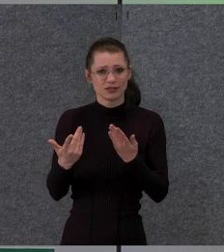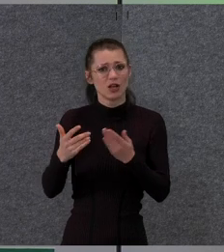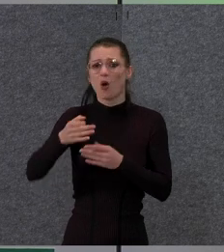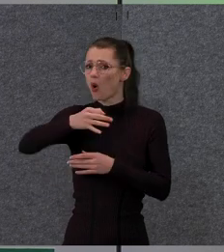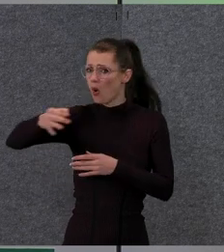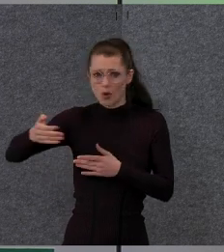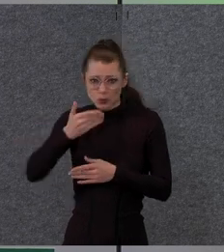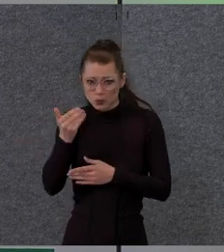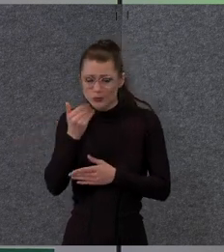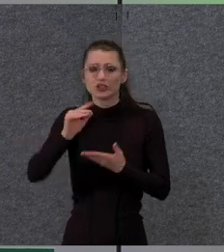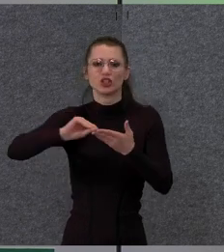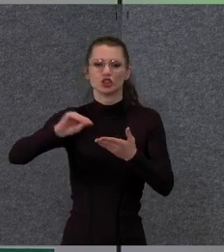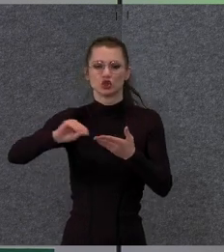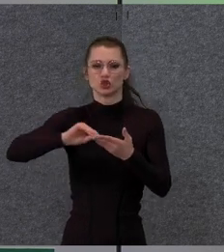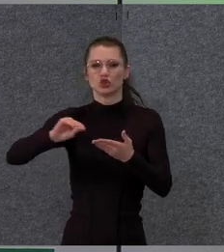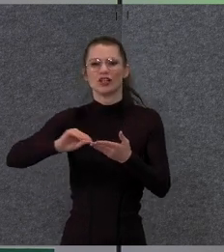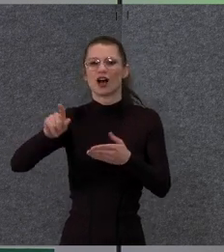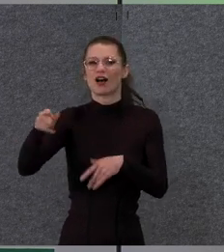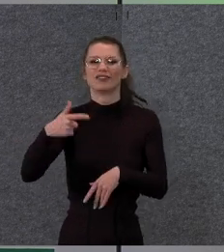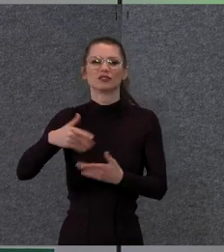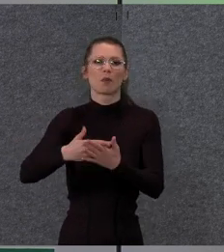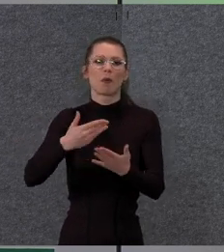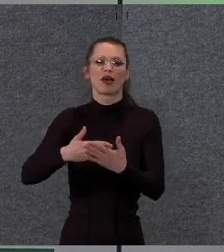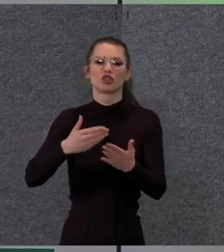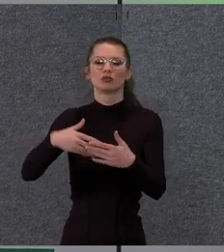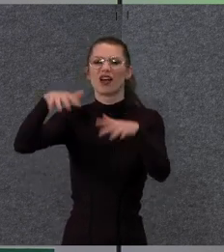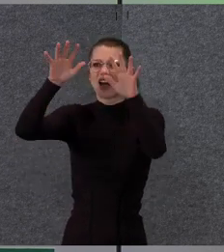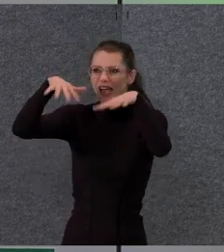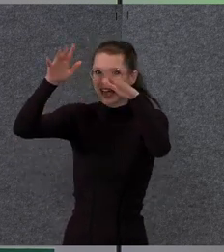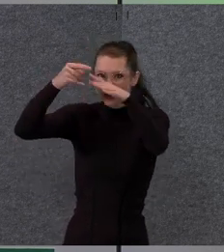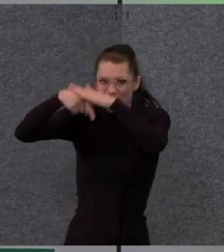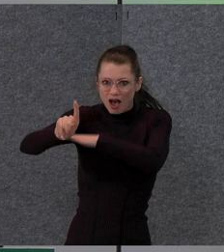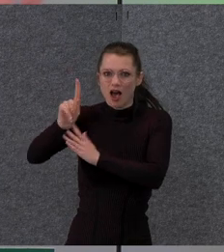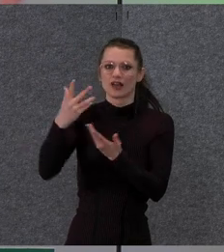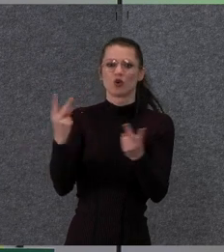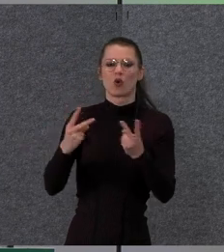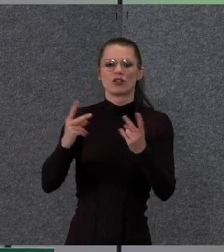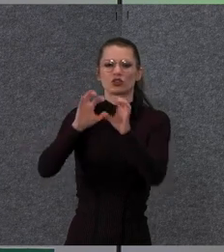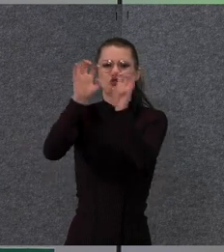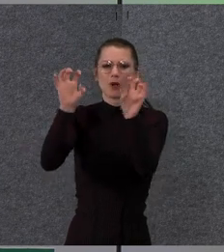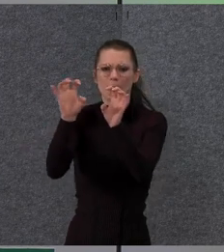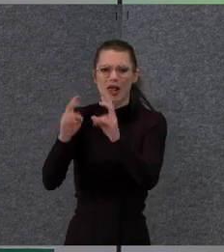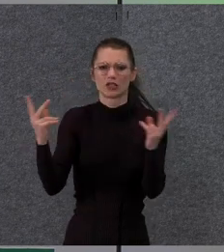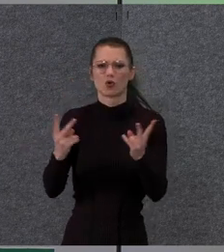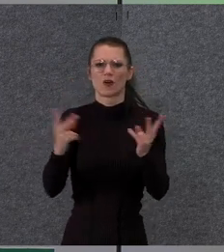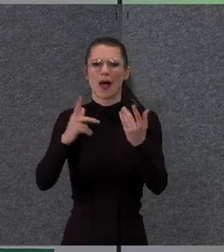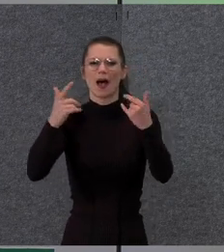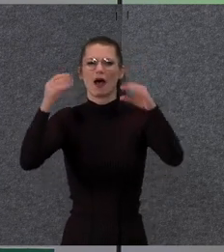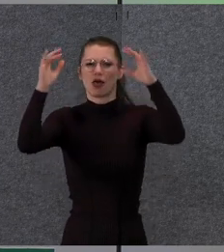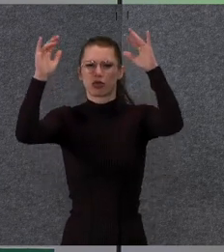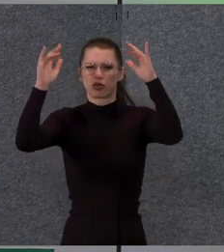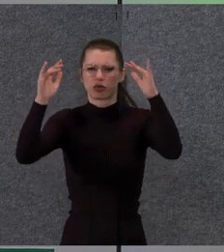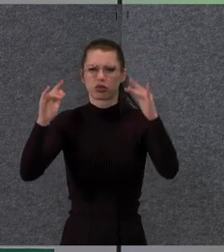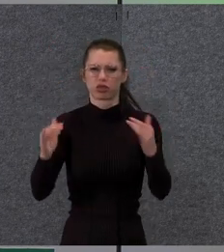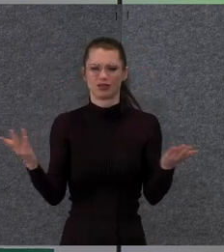Ort eine Schule geben, in die es reinregnet, wo es schimmelt oder wo der Putz von der Wand rieselt. Und deshalb brauchen wir